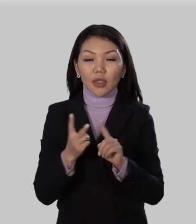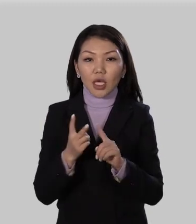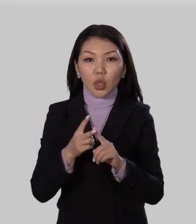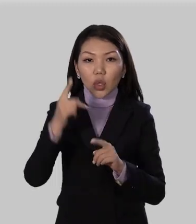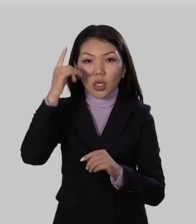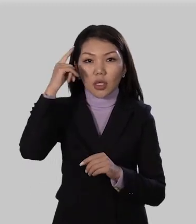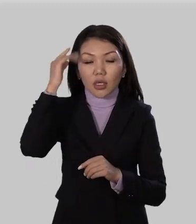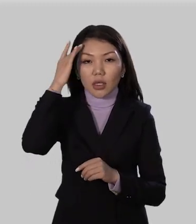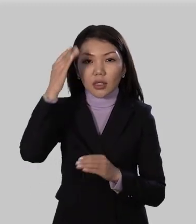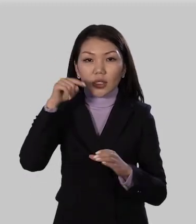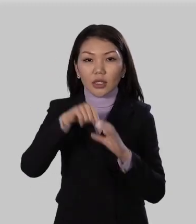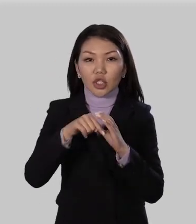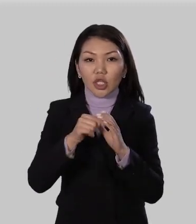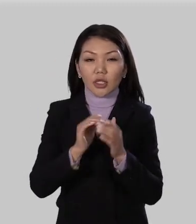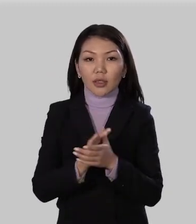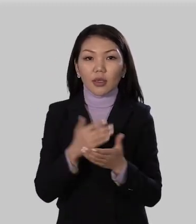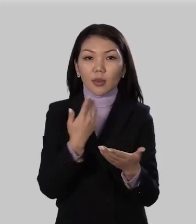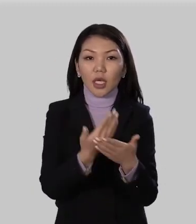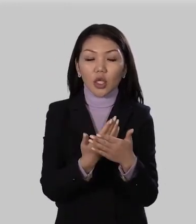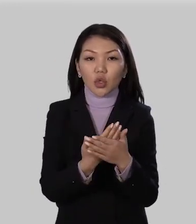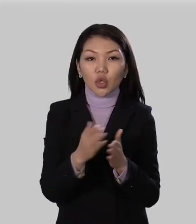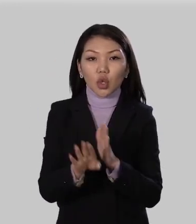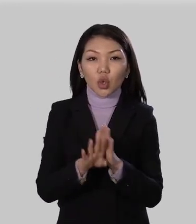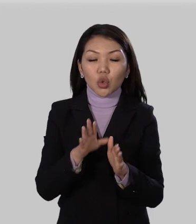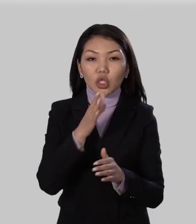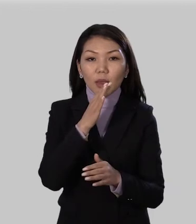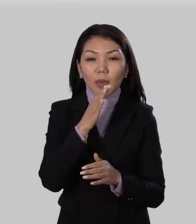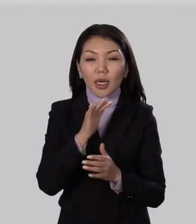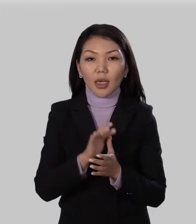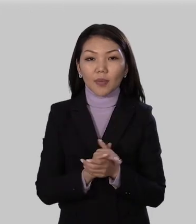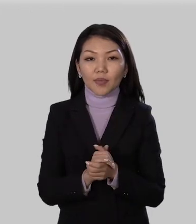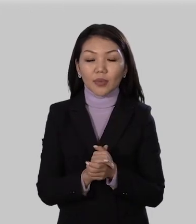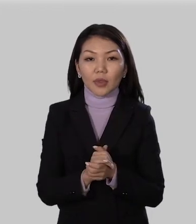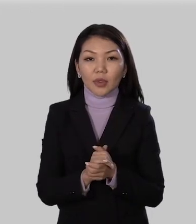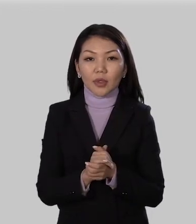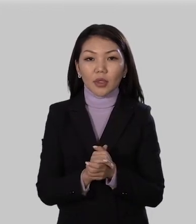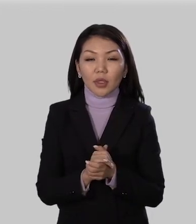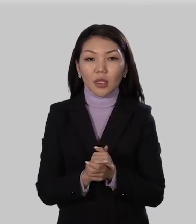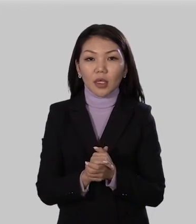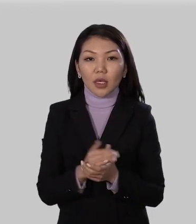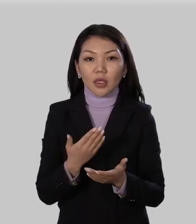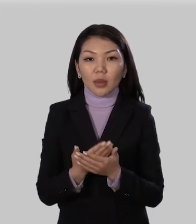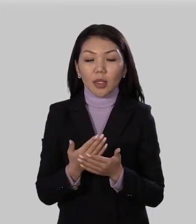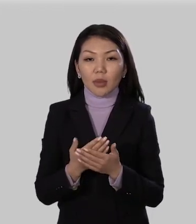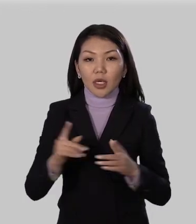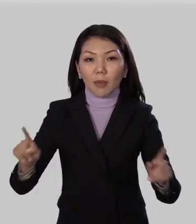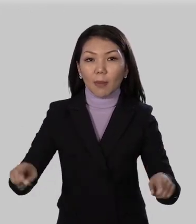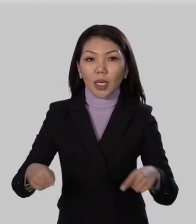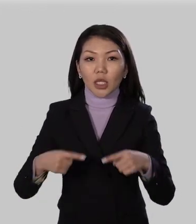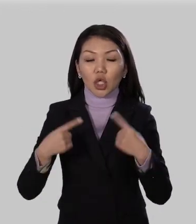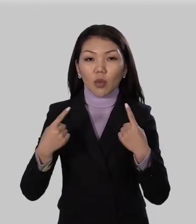Второе значение – переносное. Лучшая пора – высшая степень развития чего-нибудь,